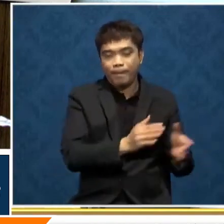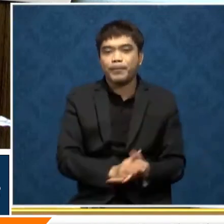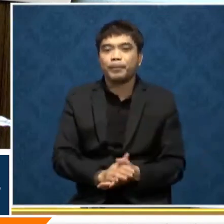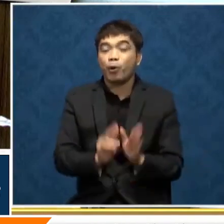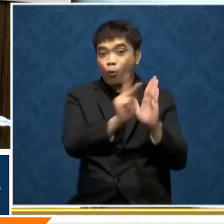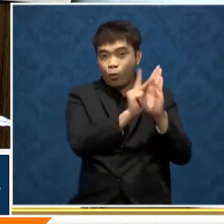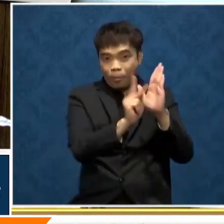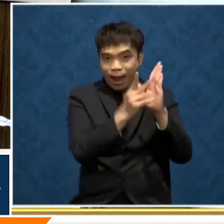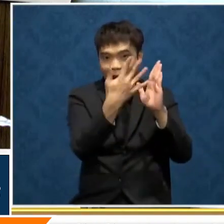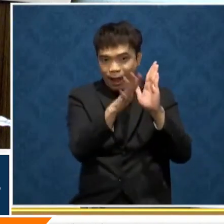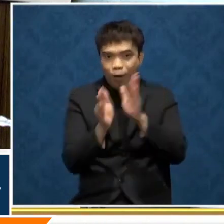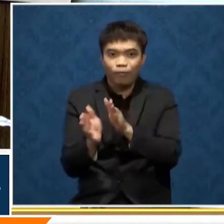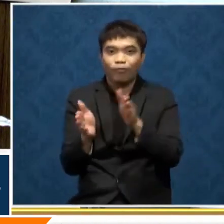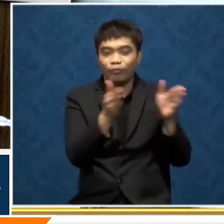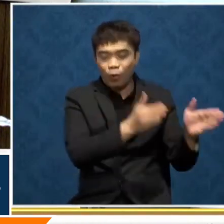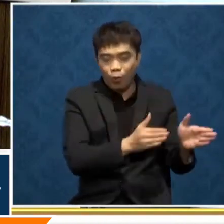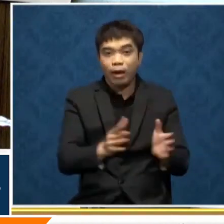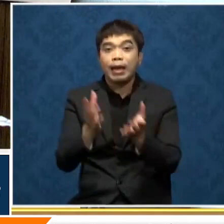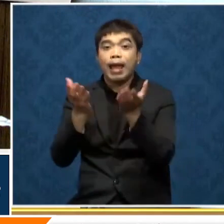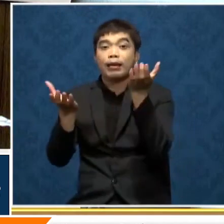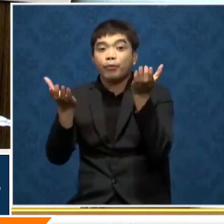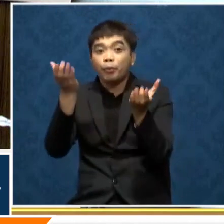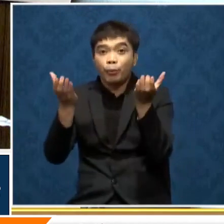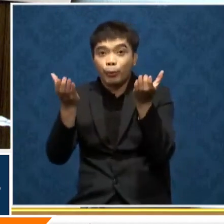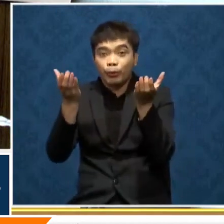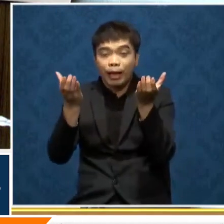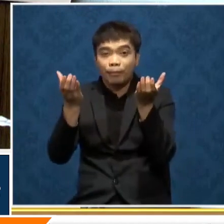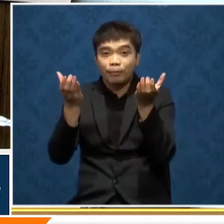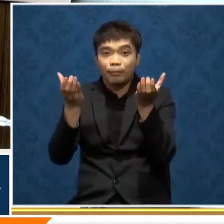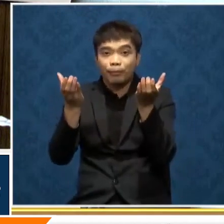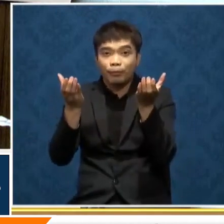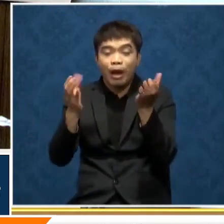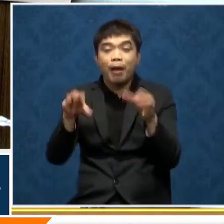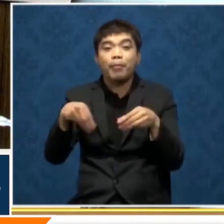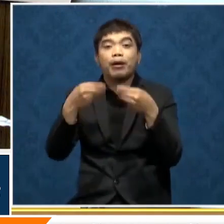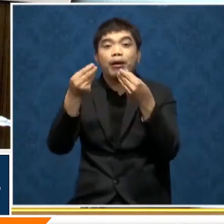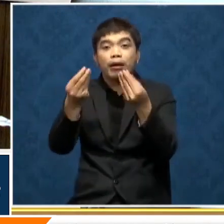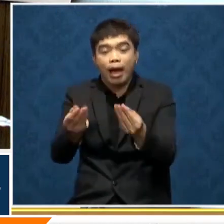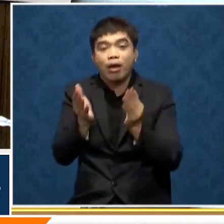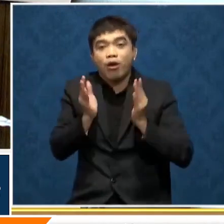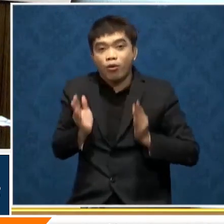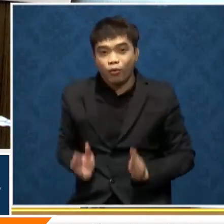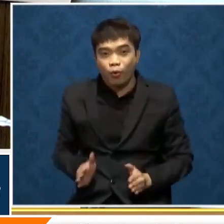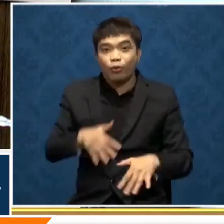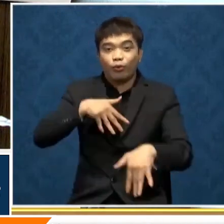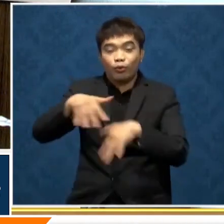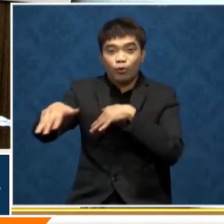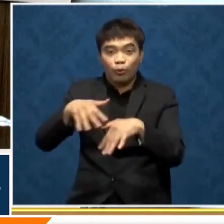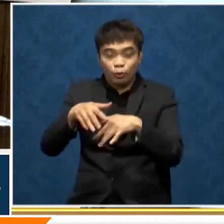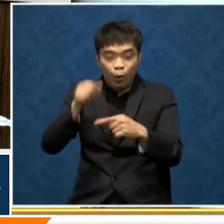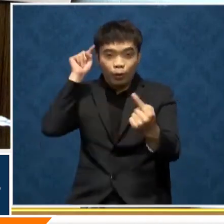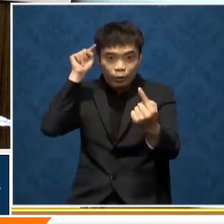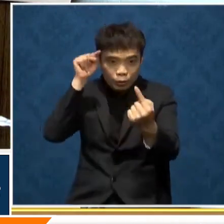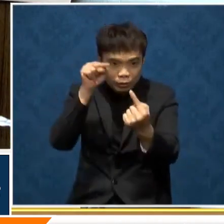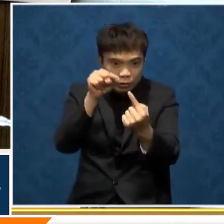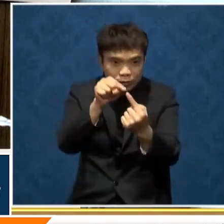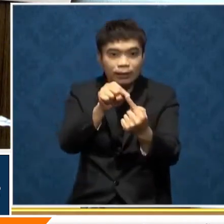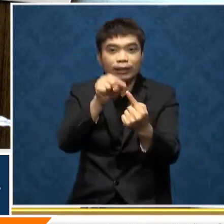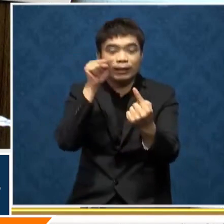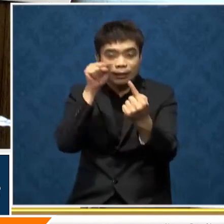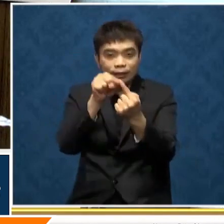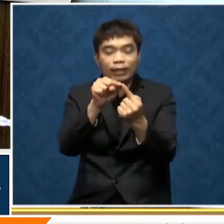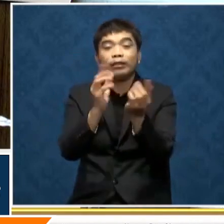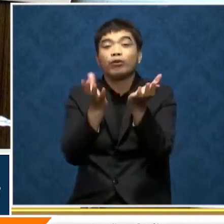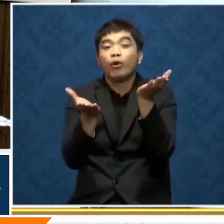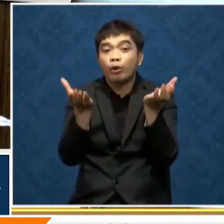เป้าหมายโดยสรุปเพื่อให้ประชาชนสามารถเข้าถึงการกระบวนการยุติธรรมและถูกบังคับใช้กฎหมายอย่างเสมอ